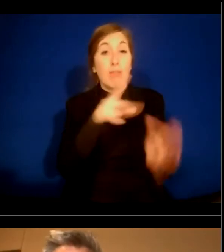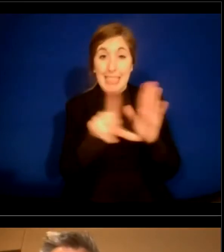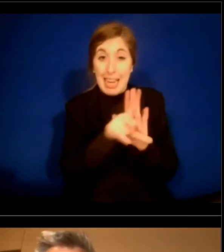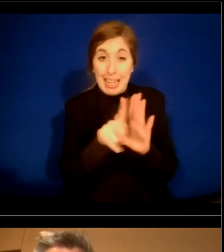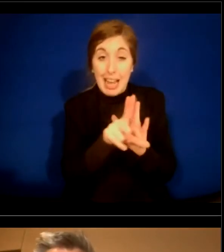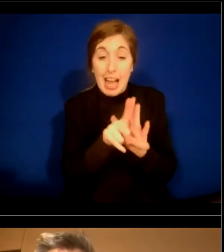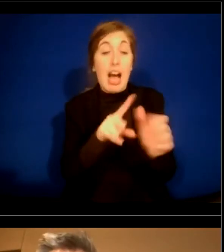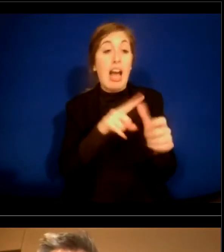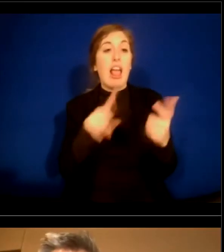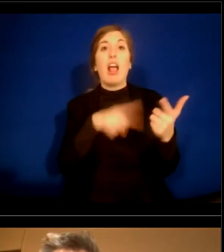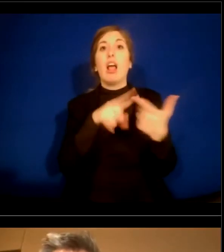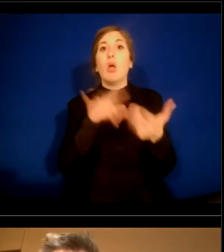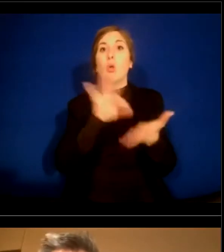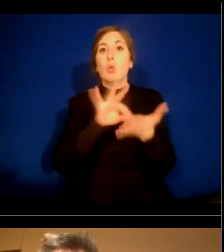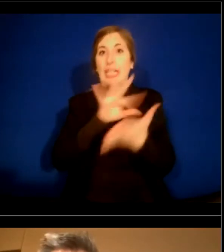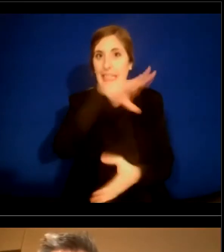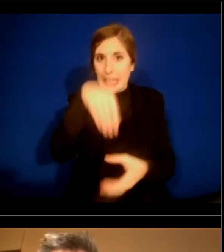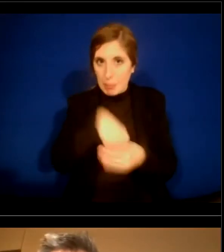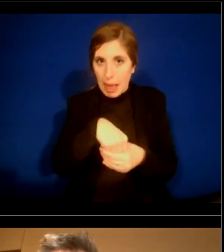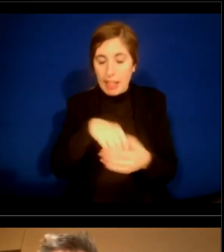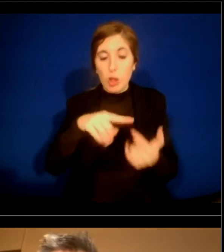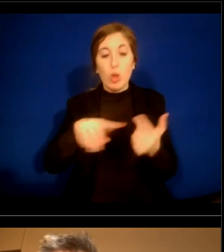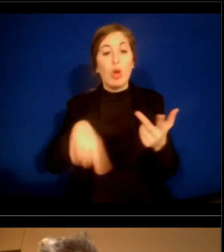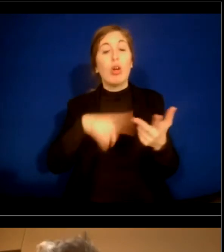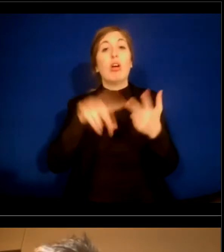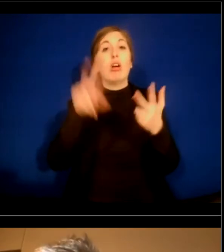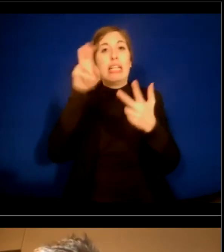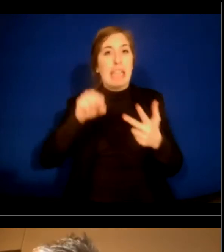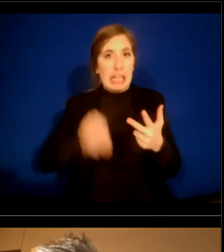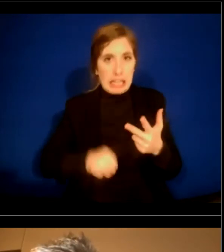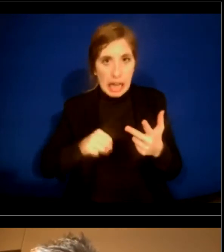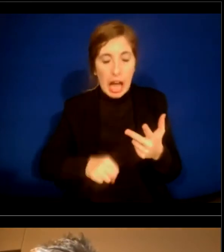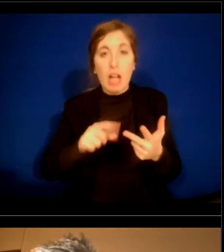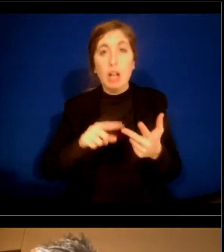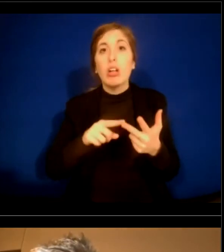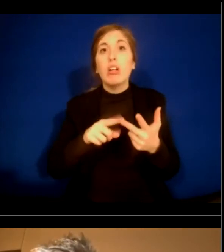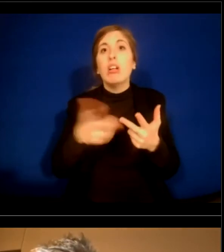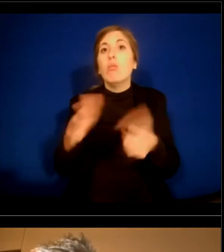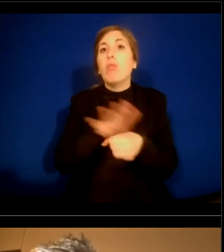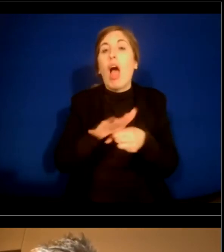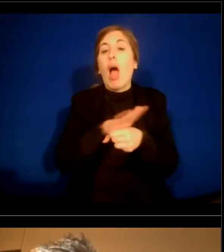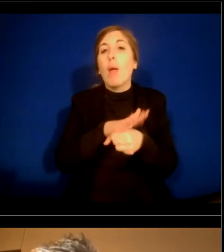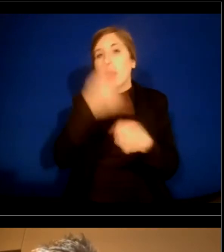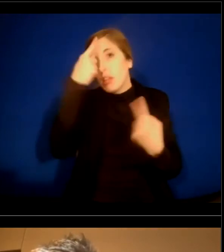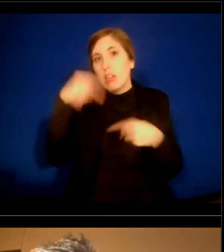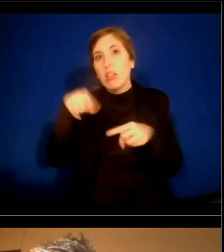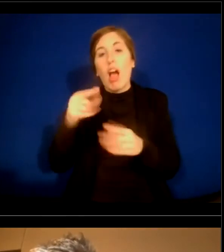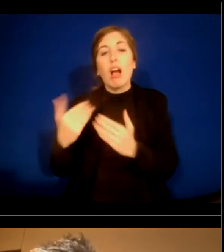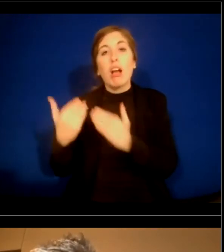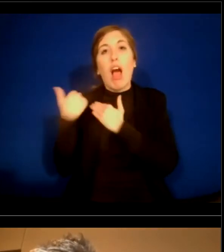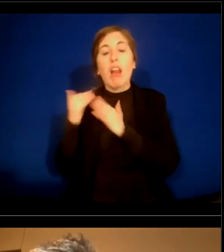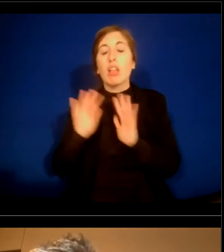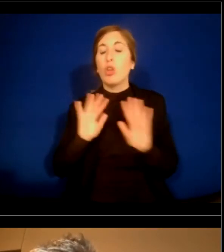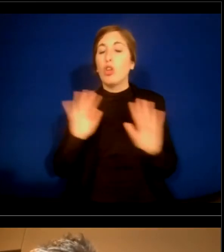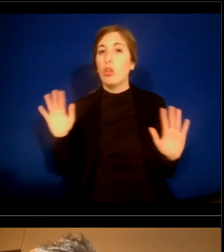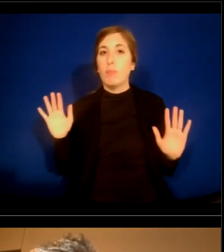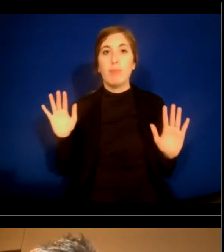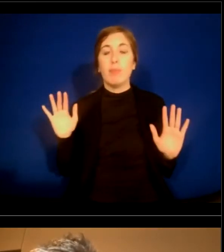l'inserimento scolastico, la parte sanitaria, si deve far carico la famiglia. Beh, e poi